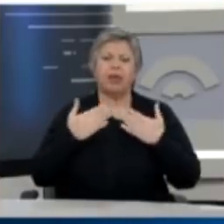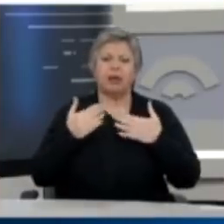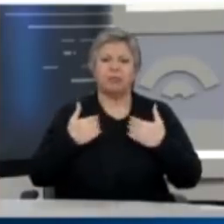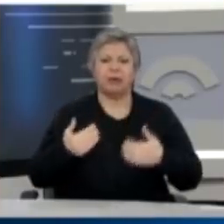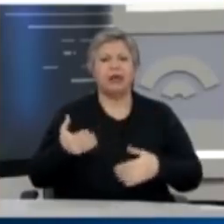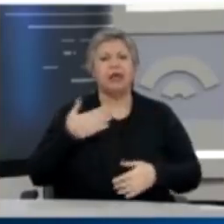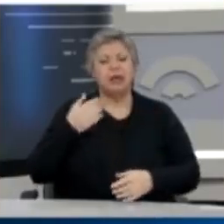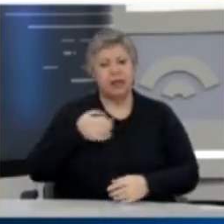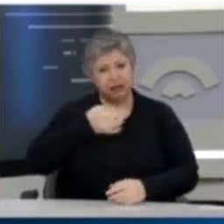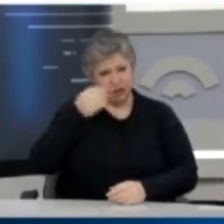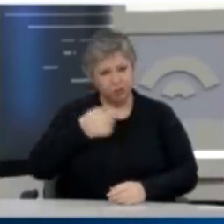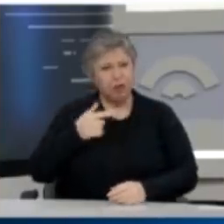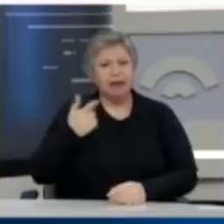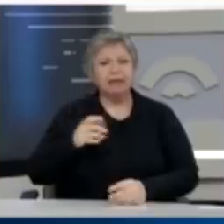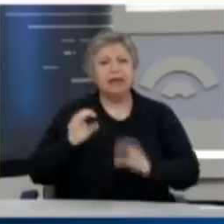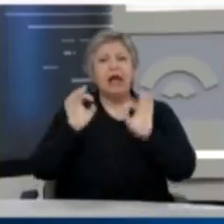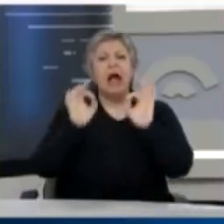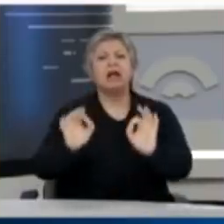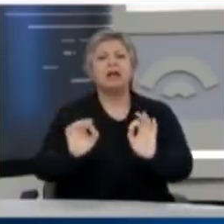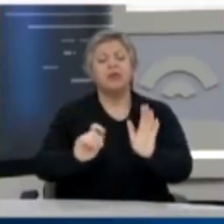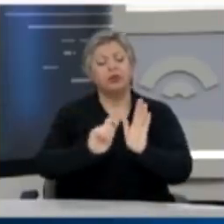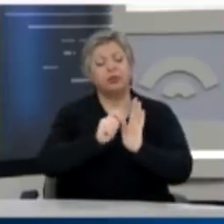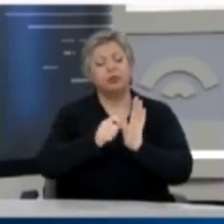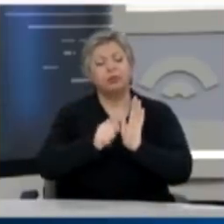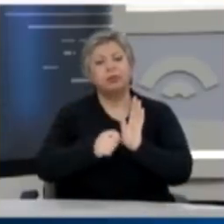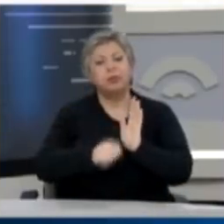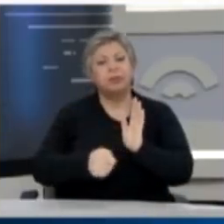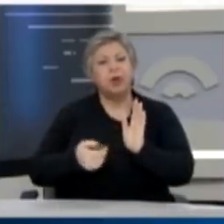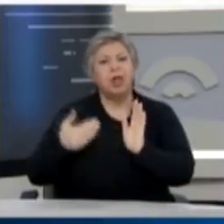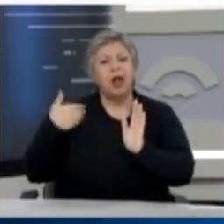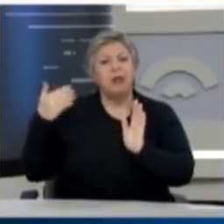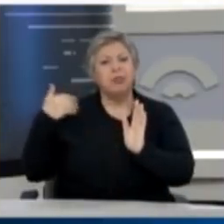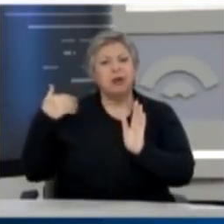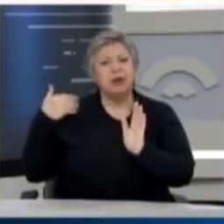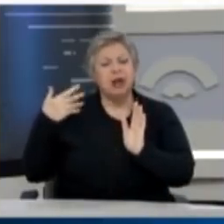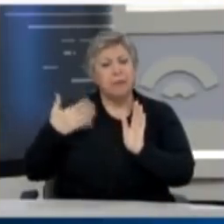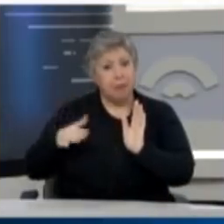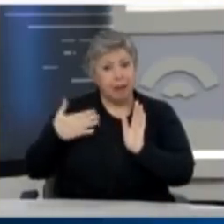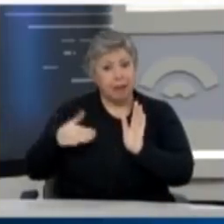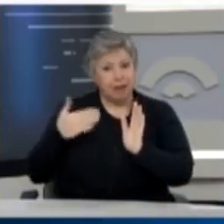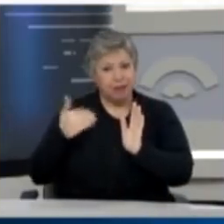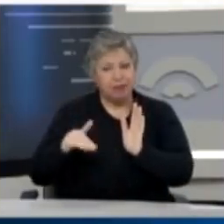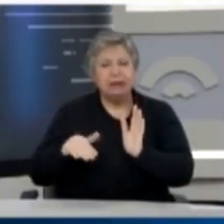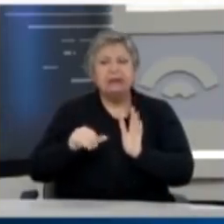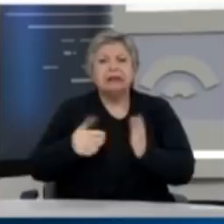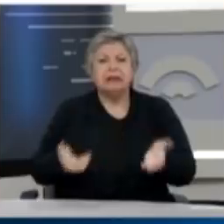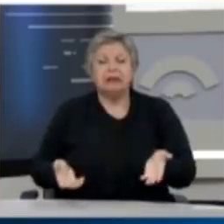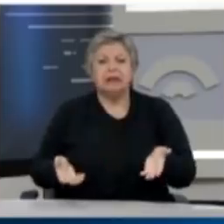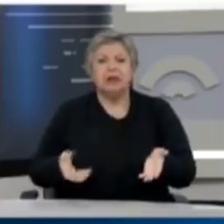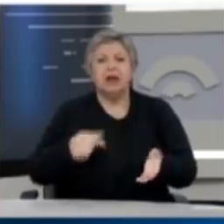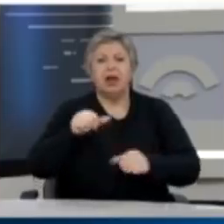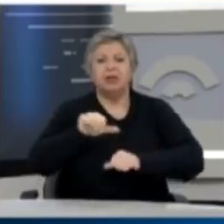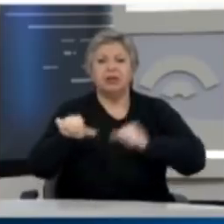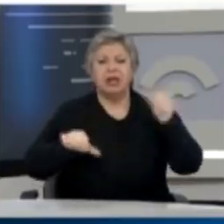τις αλλαγές που έγιναν στο ελληνικό Σύνταγμα με τις προηγούμενες αναθεωρήσεις? Ήταν μια σειρά αλλαγές